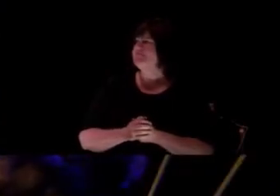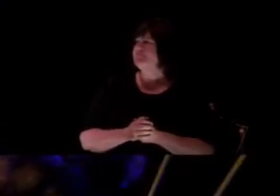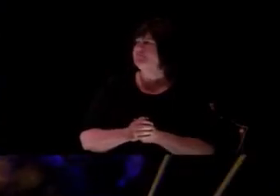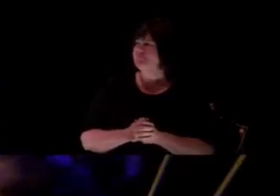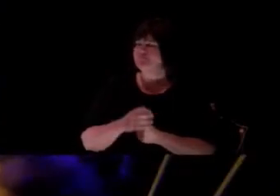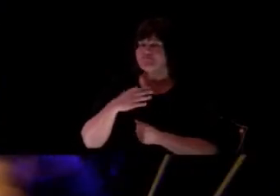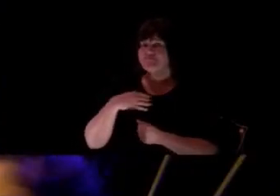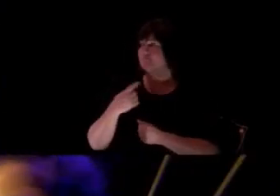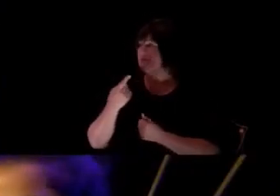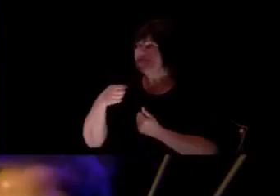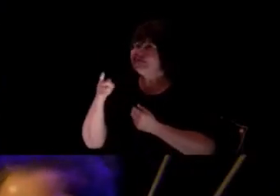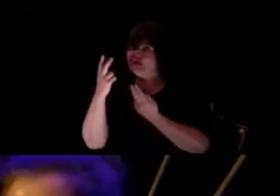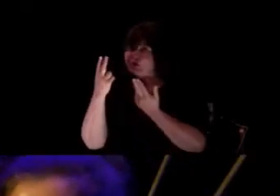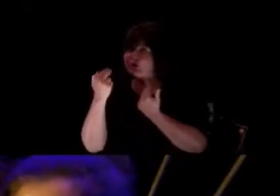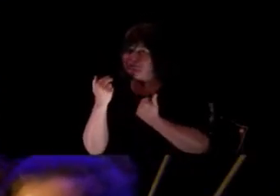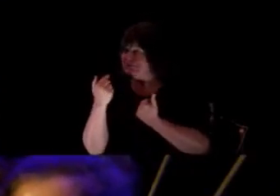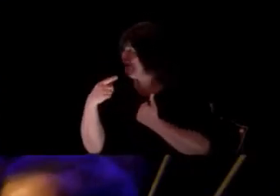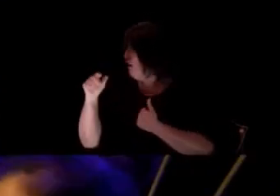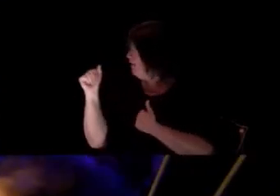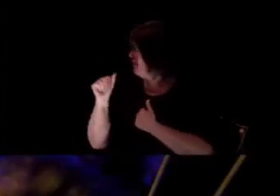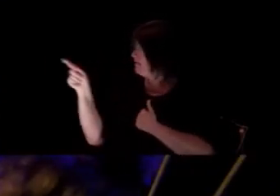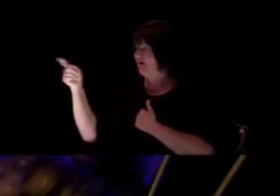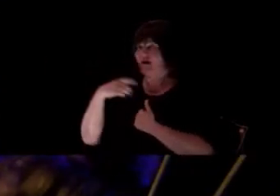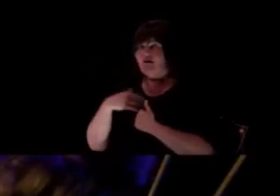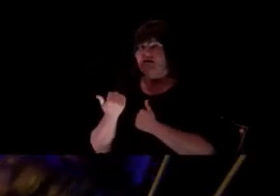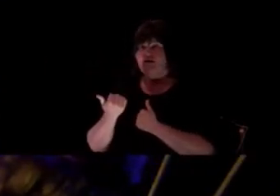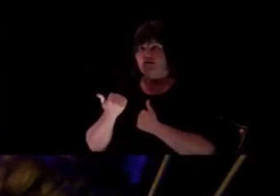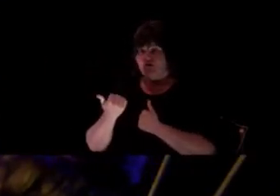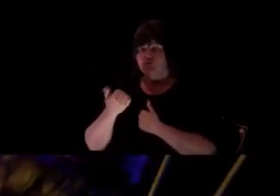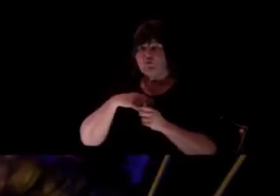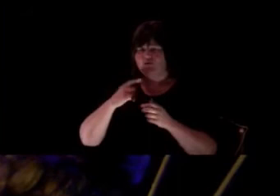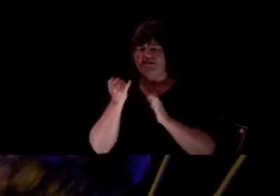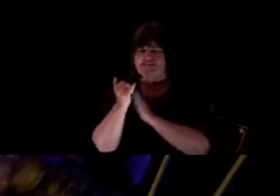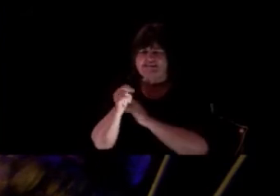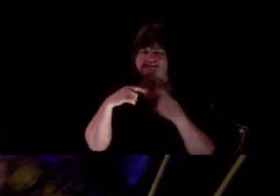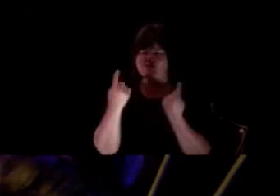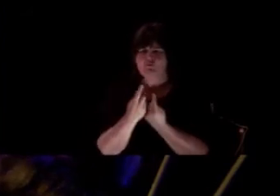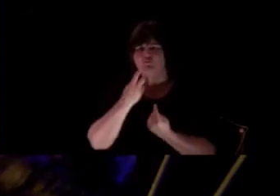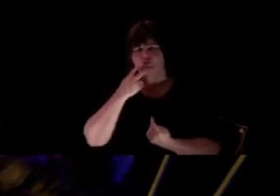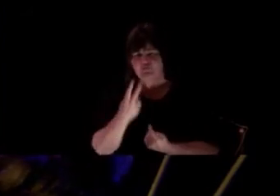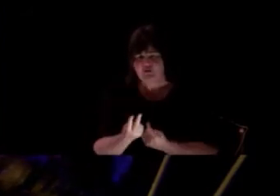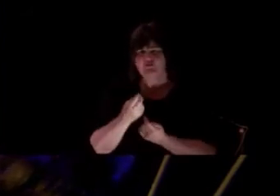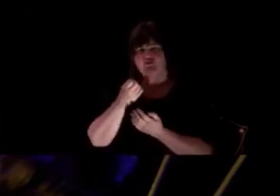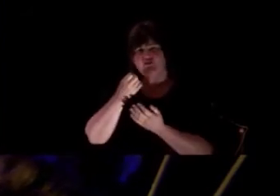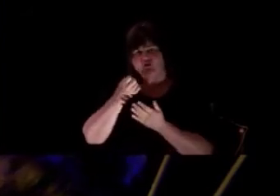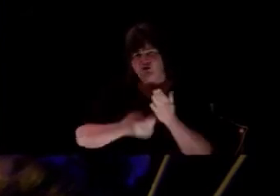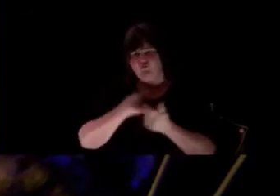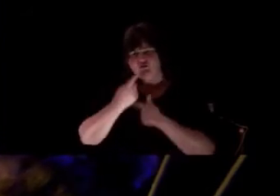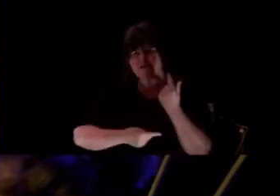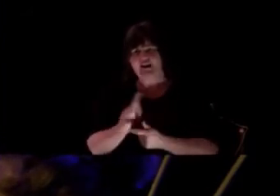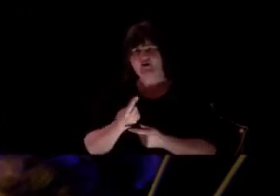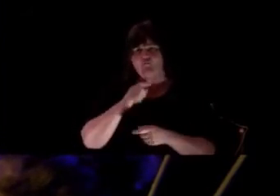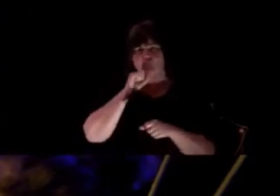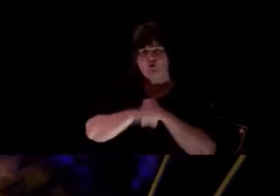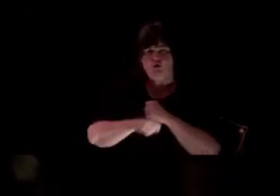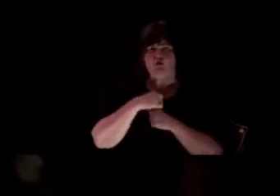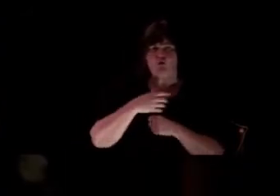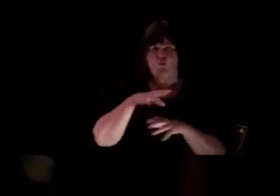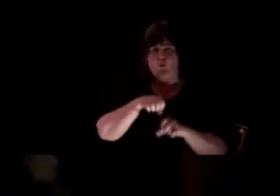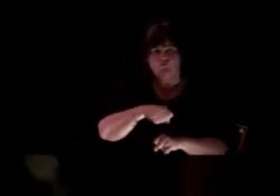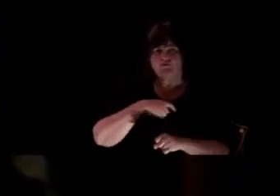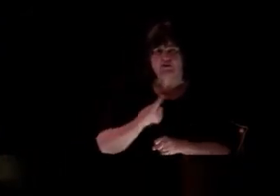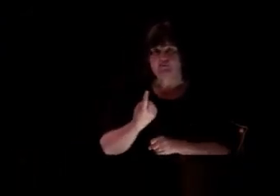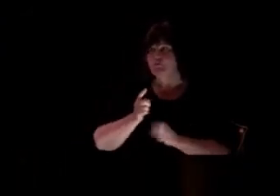Til ydmykhet, Annika. Du har sprunget rett og slett ut av rom etter du har prøvd å fortelle om vold og overgrep. Og sprunget ut og blitt så